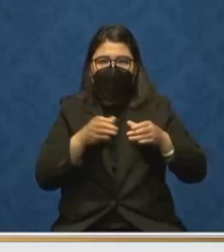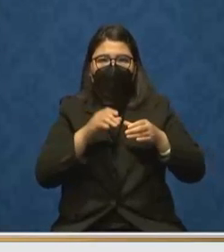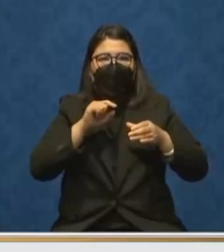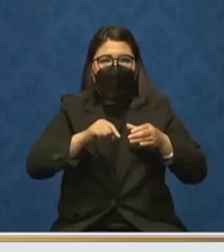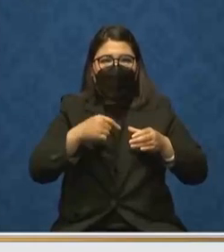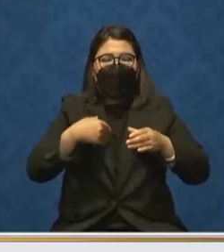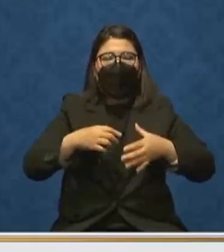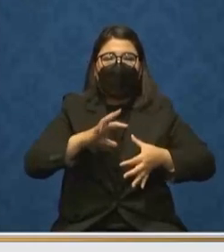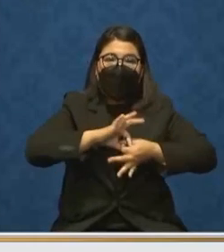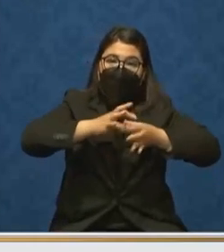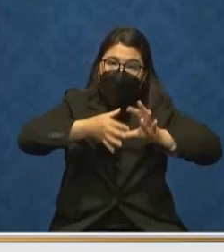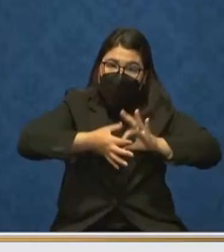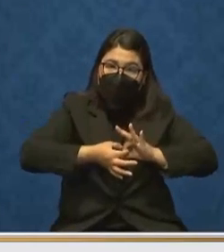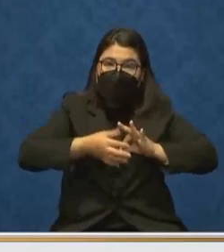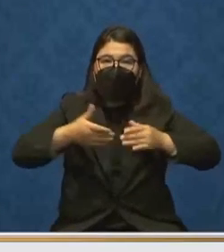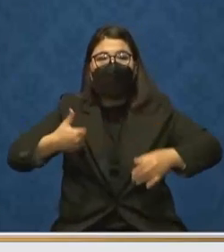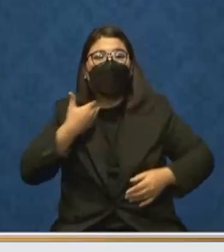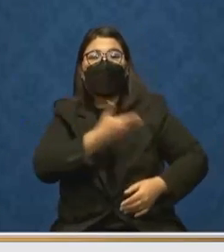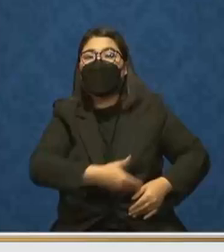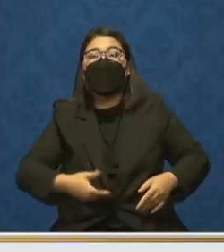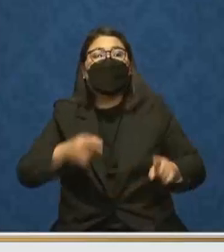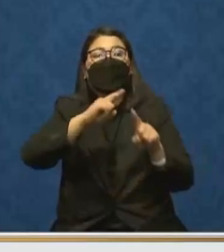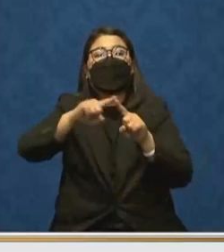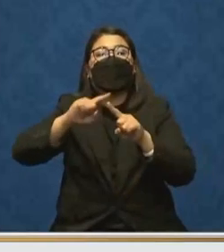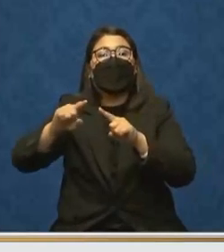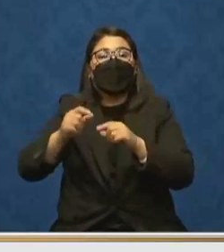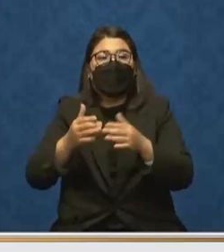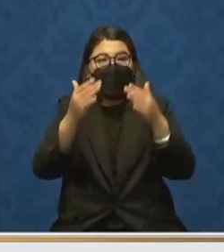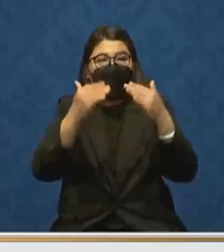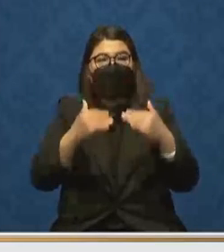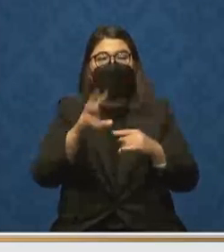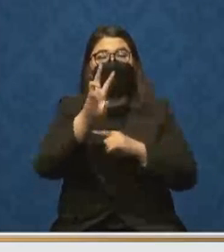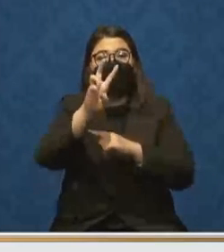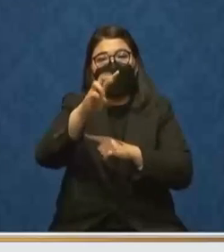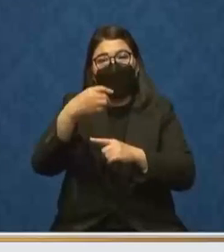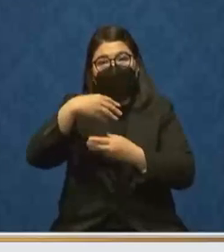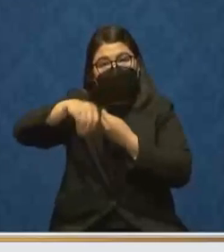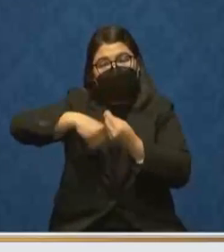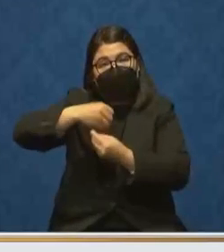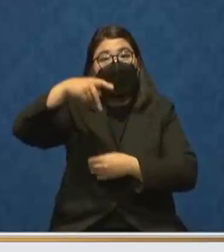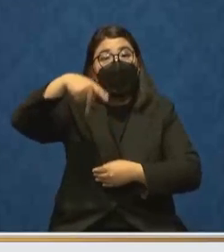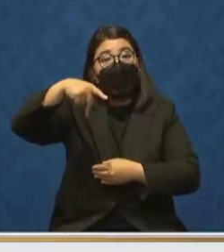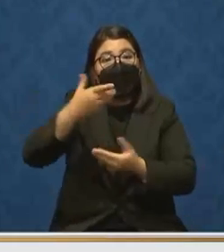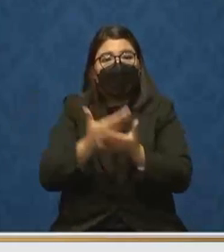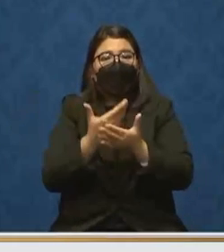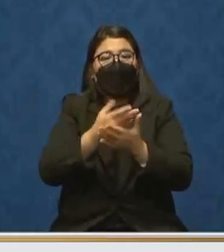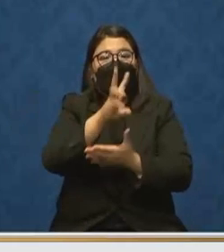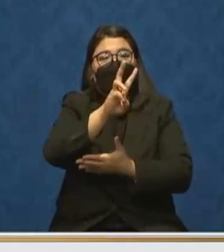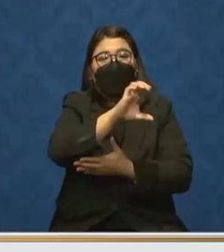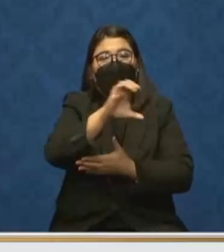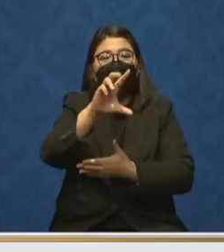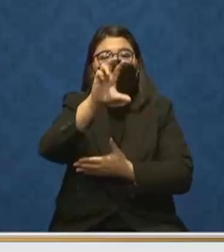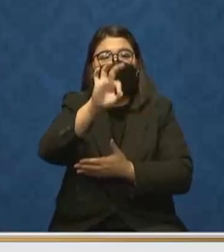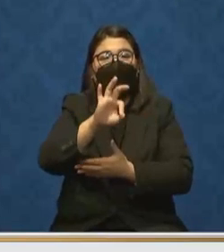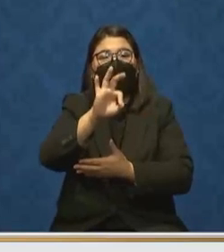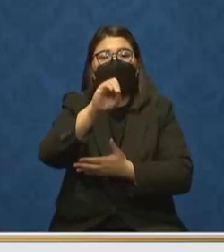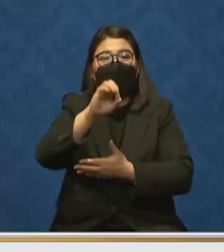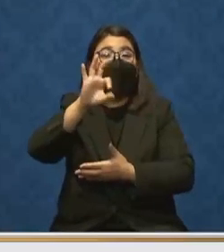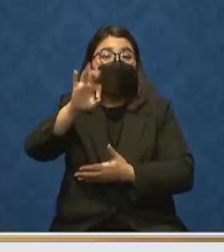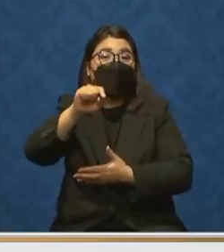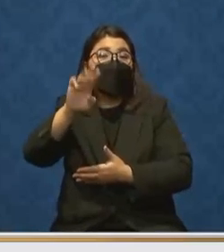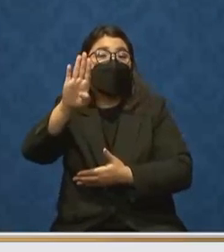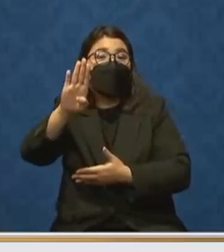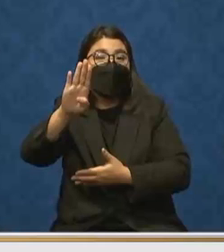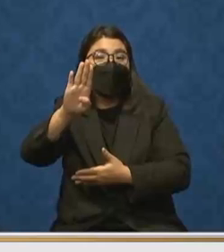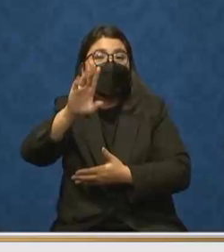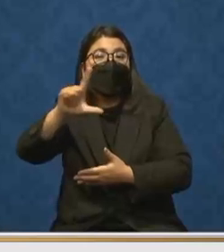สุขภาพ 6. การพัฒนาพื้นที่เขตเศรษฐกิจพิเศษงบประมาณ 699.4 ล้านบาทเพื่